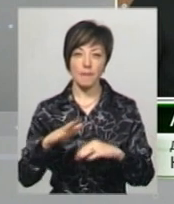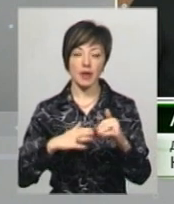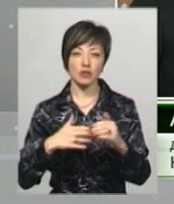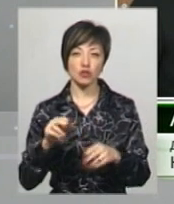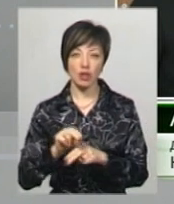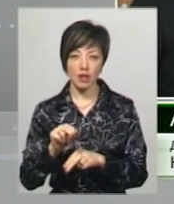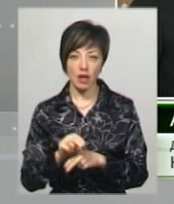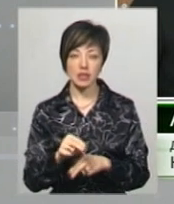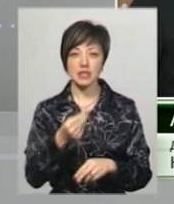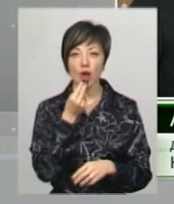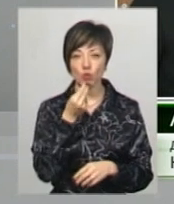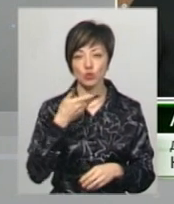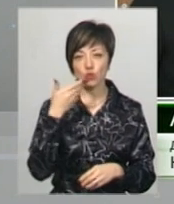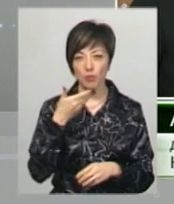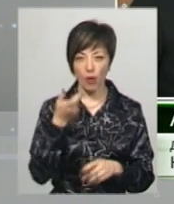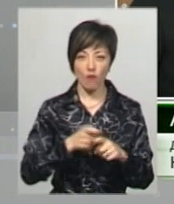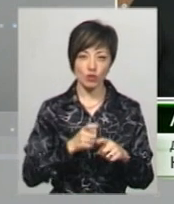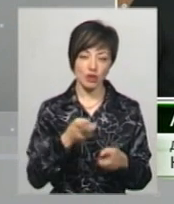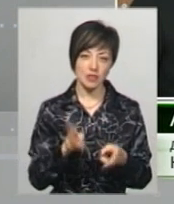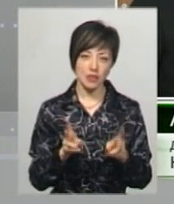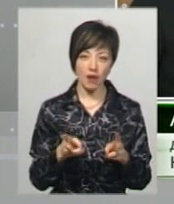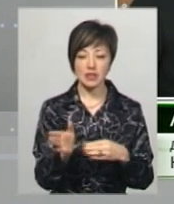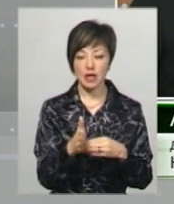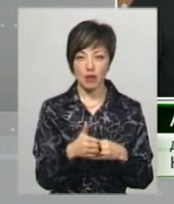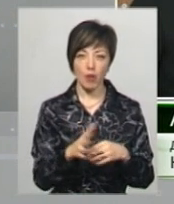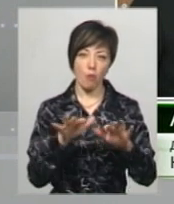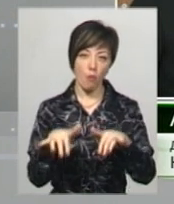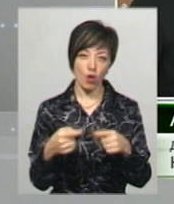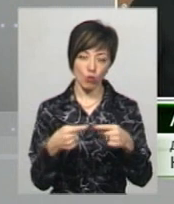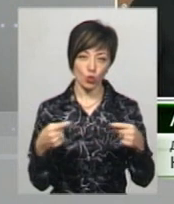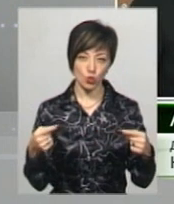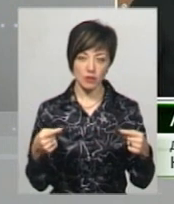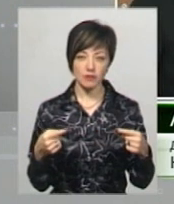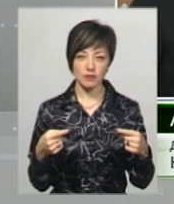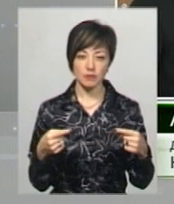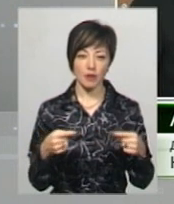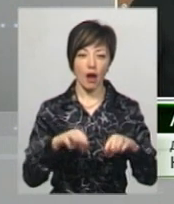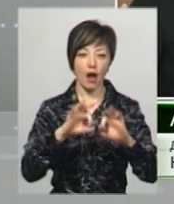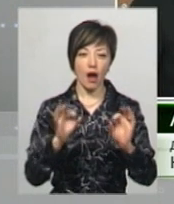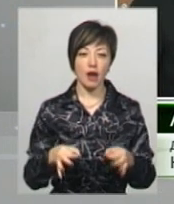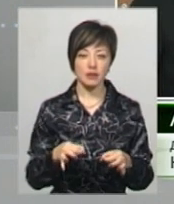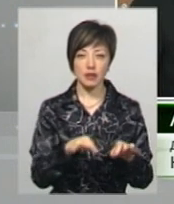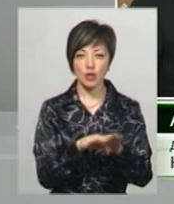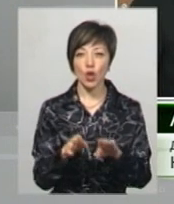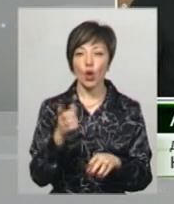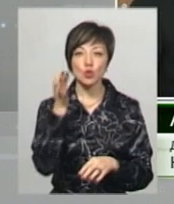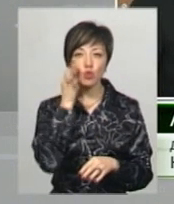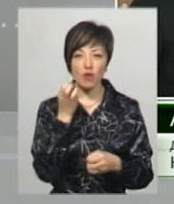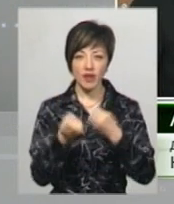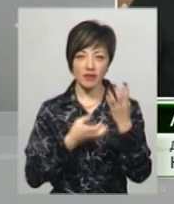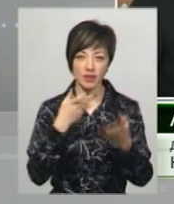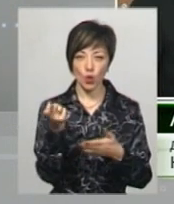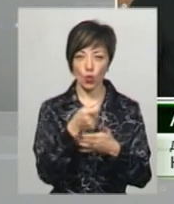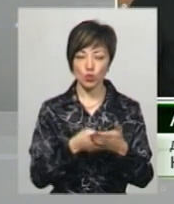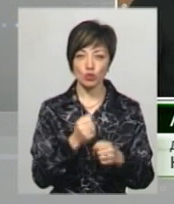клас, закуски, супи, овочеві страви, страви з риби та морепродуктів, арт-клас, цукрові квіти, художні роботи з